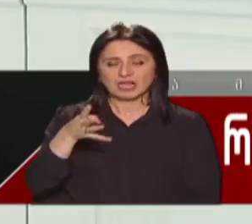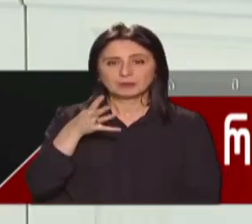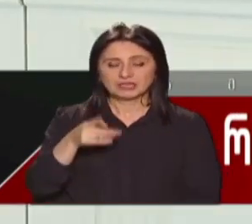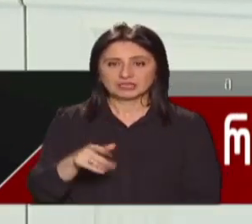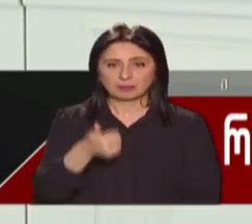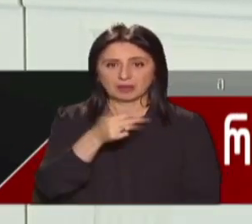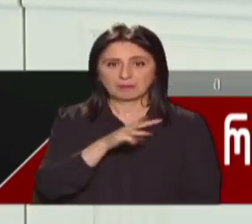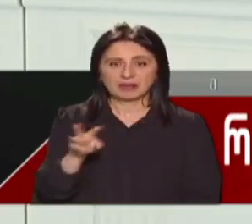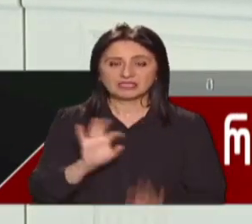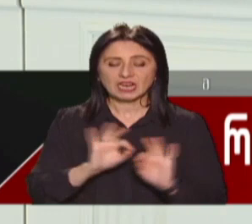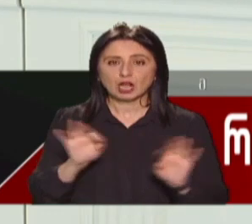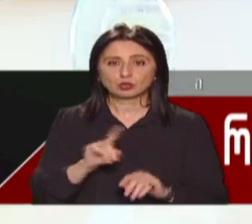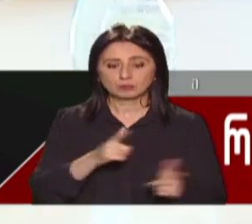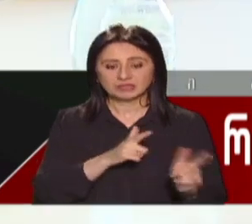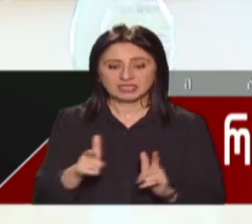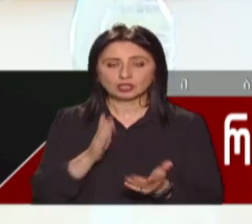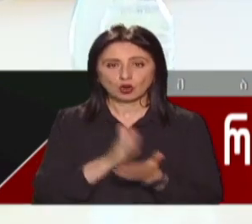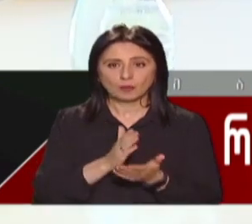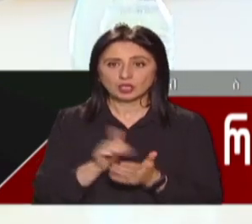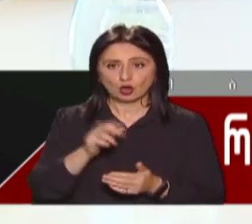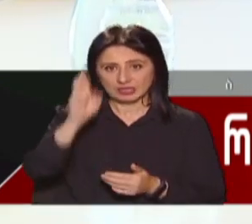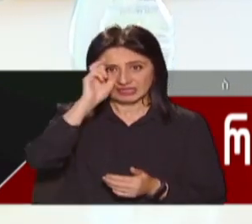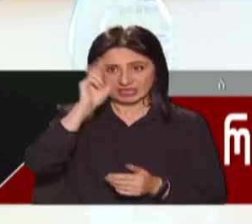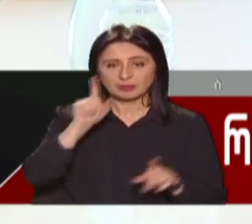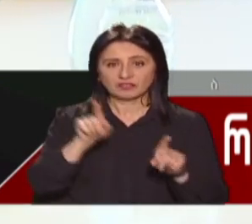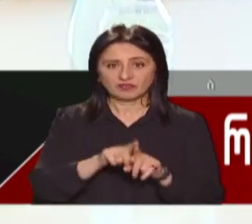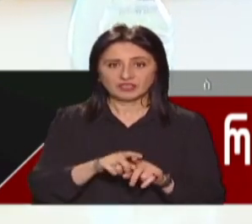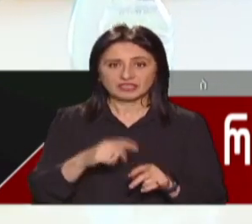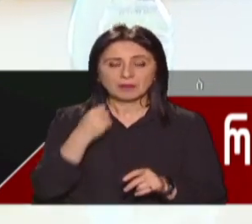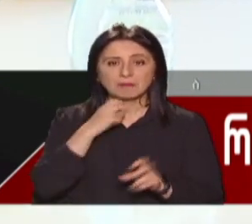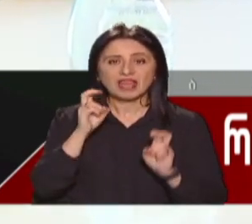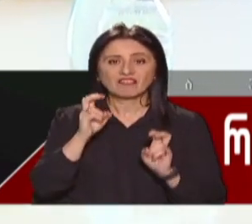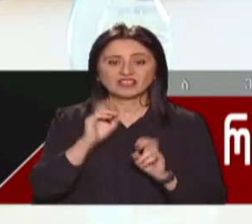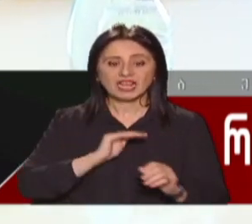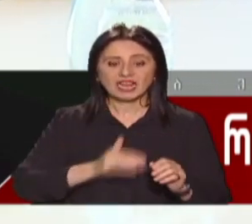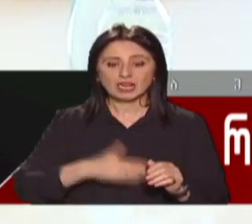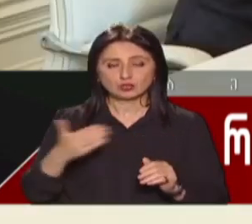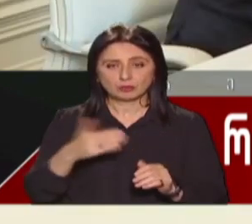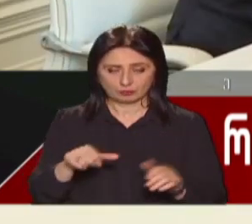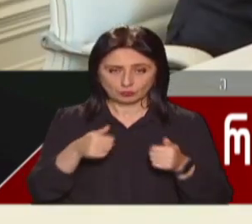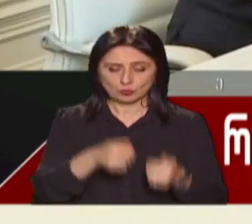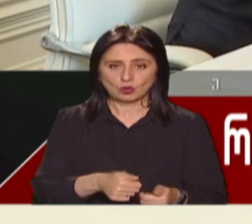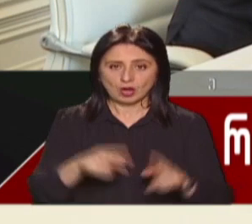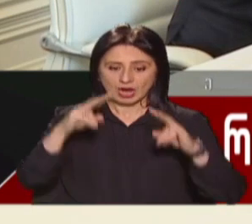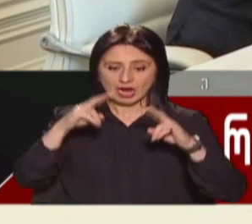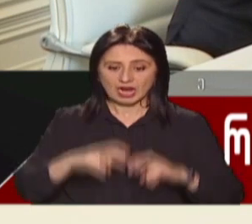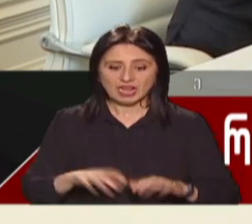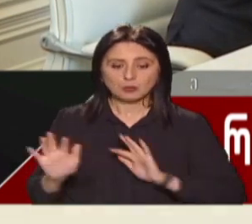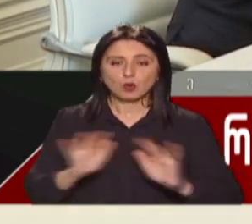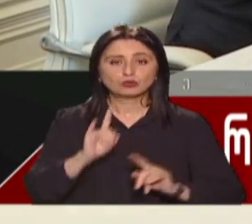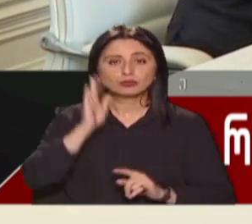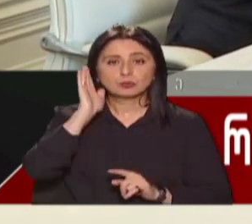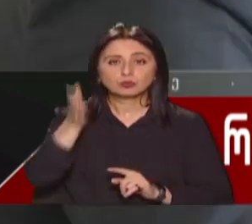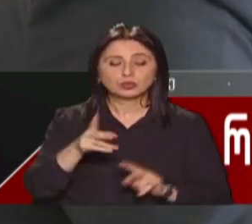ადმინისტრაციაში პრემიერს განუცხადეს, რომ მზადყოფნა როგორც სახელმწიფოს, ისე მეღვინეობის კერძო სექტორის მხრიდან. განიხილეს ის